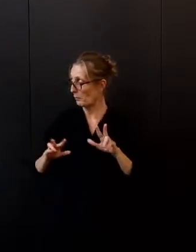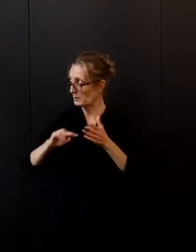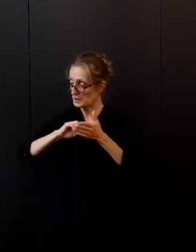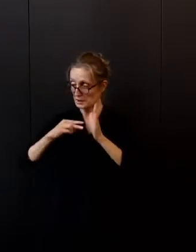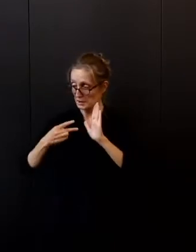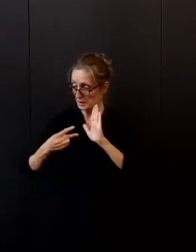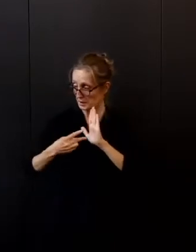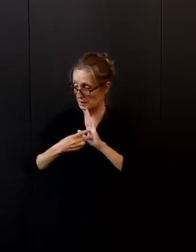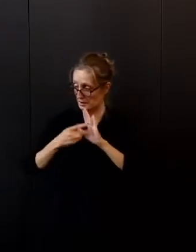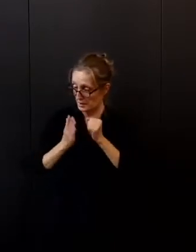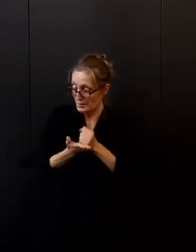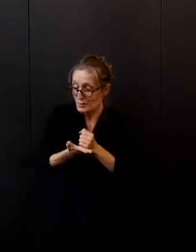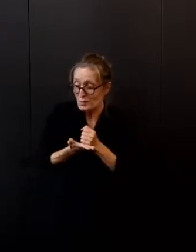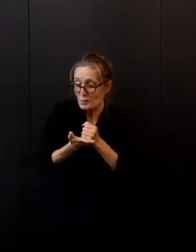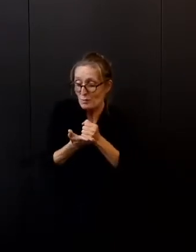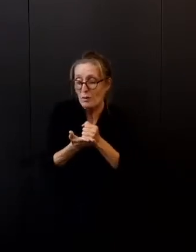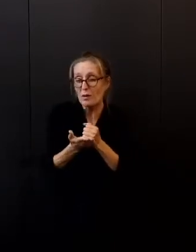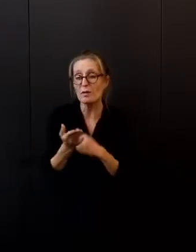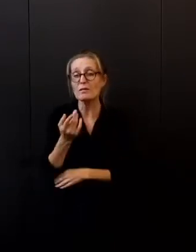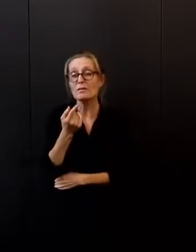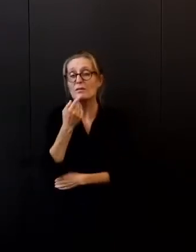Donc, on répond aux